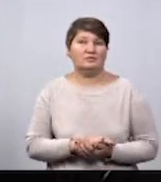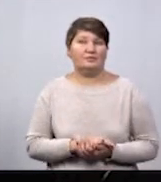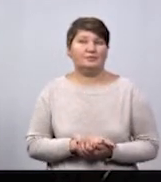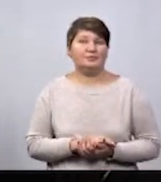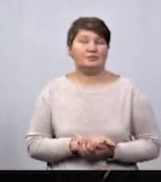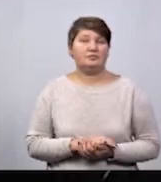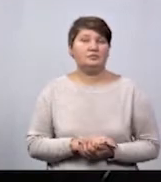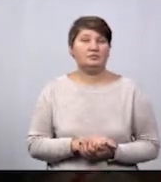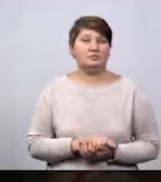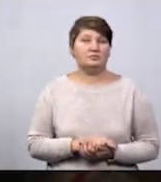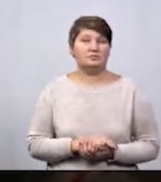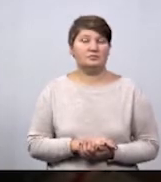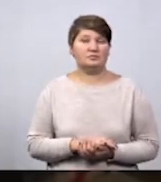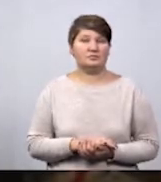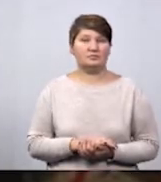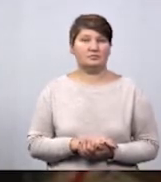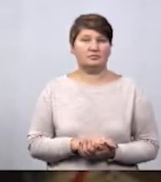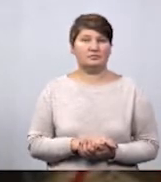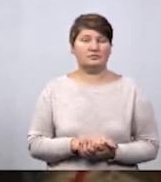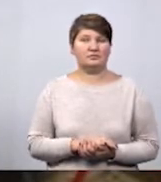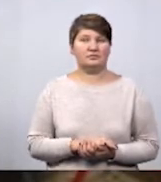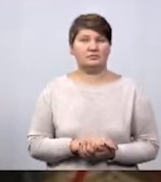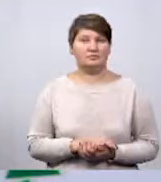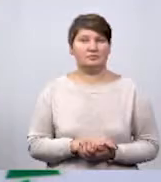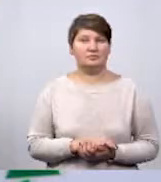Олександр Букатюк. Новини на Суспільному. Івано-Франківськ.